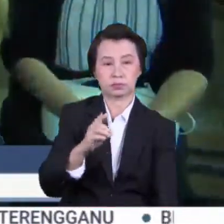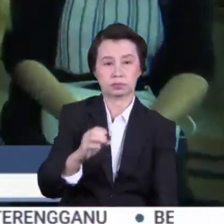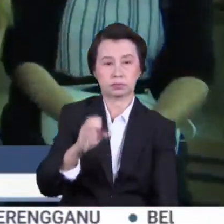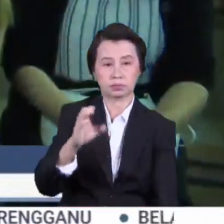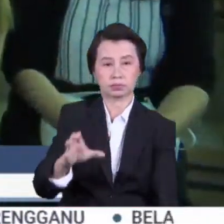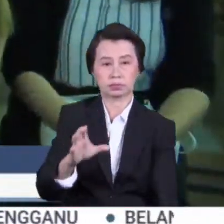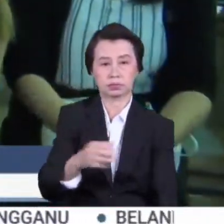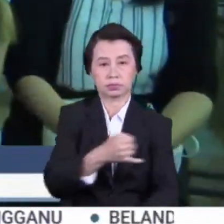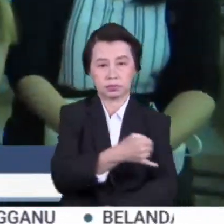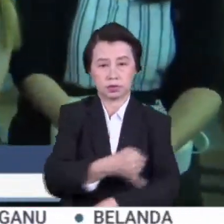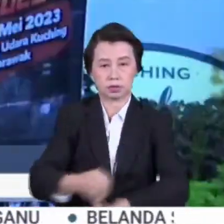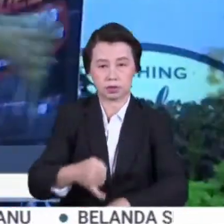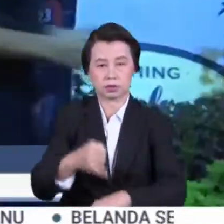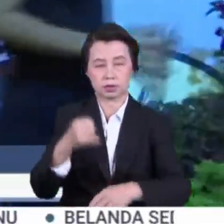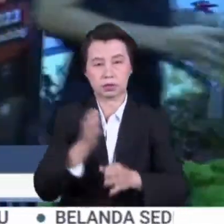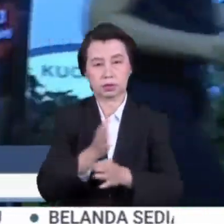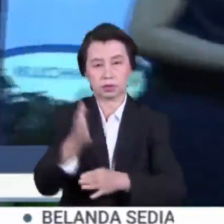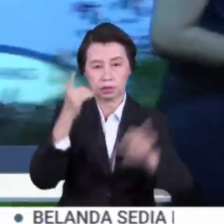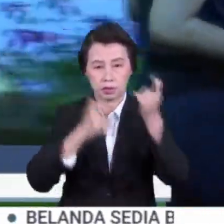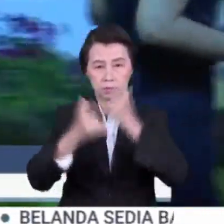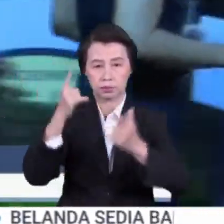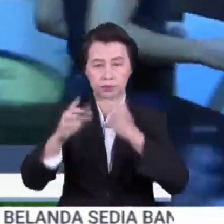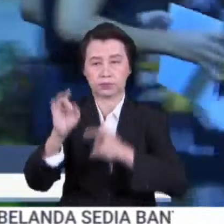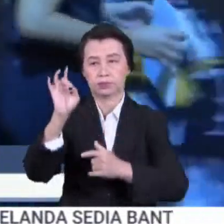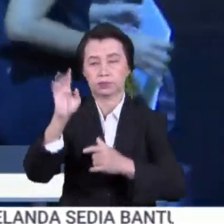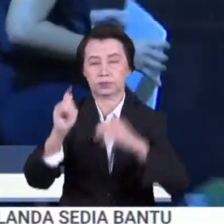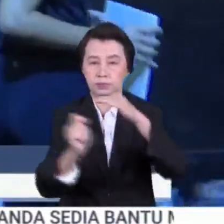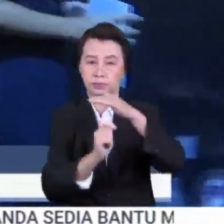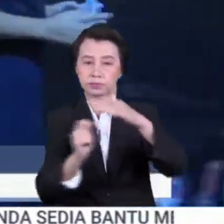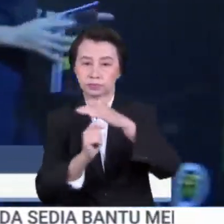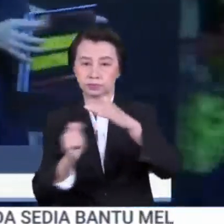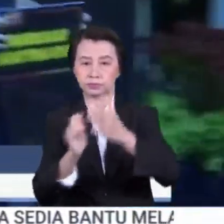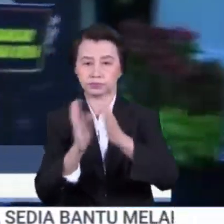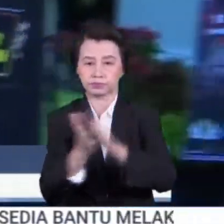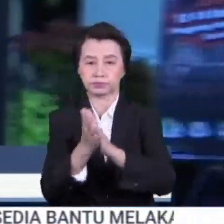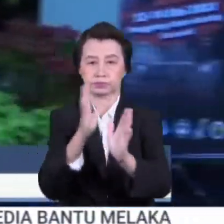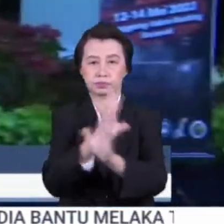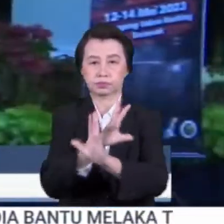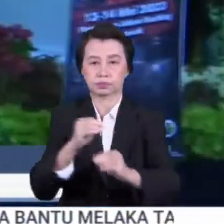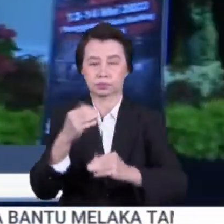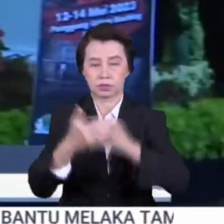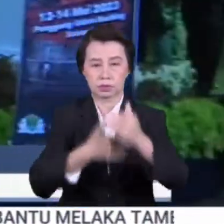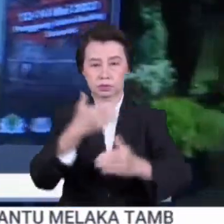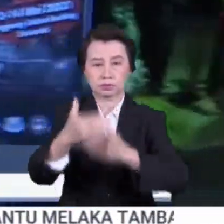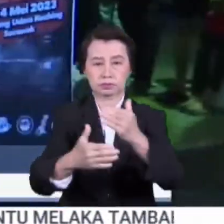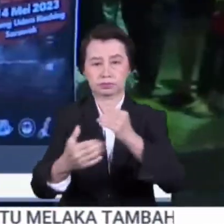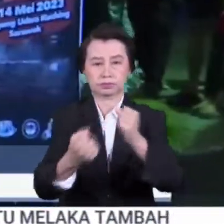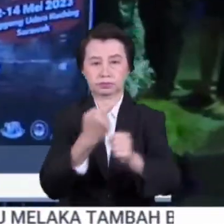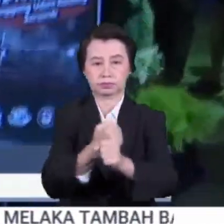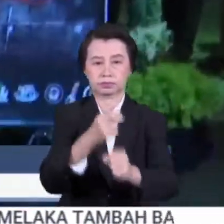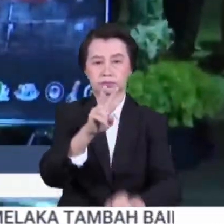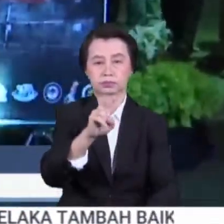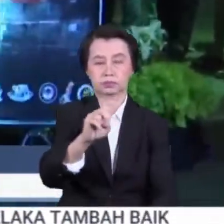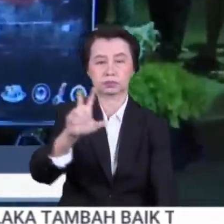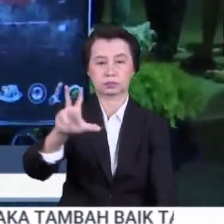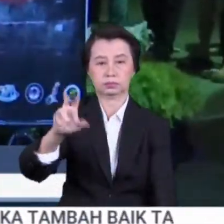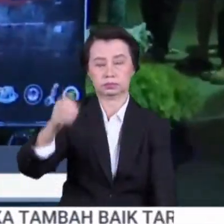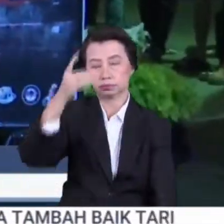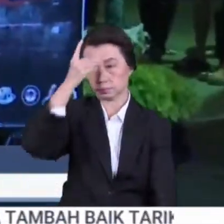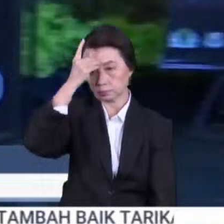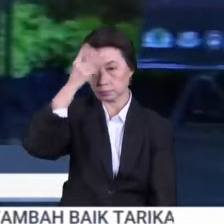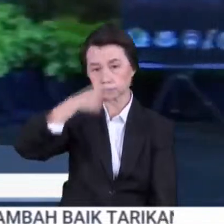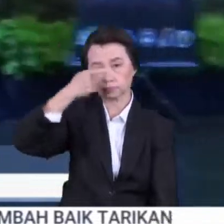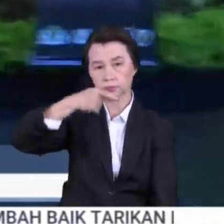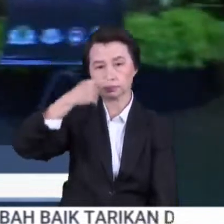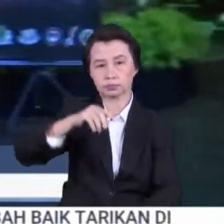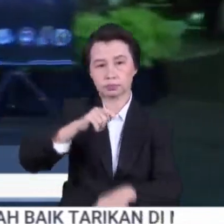turut menggariskan sektor pelancongan sebagai salah satu teras dalam menjadikan Sarawak negeri maju menjelang tahun 2030. Dato' Junaidi berkata